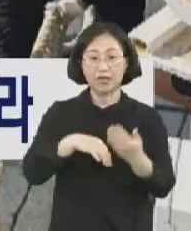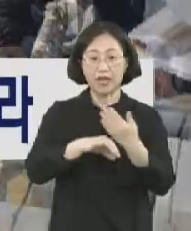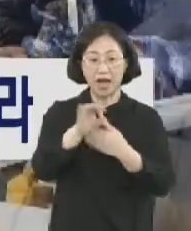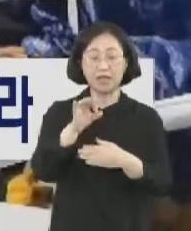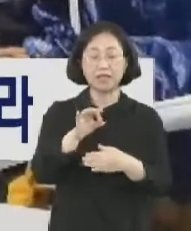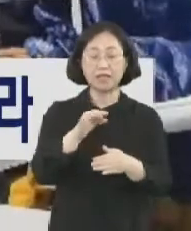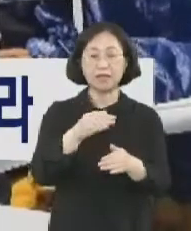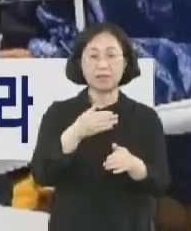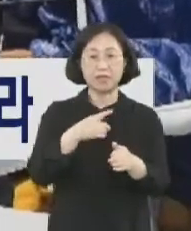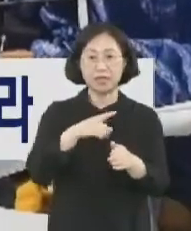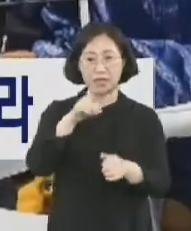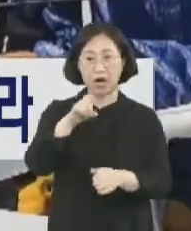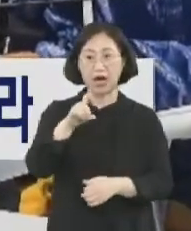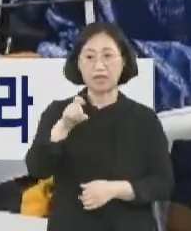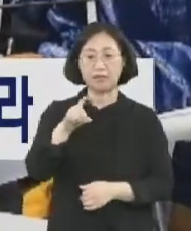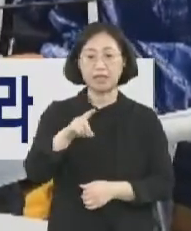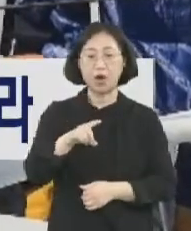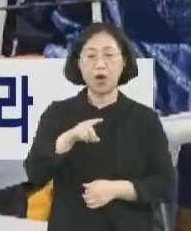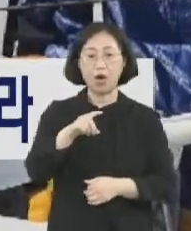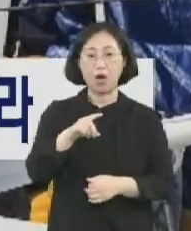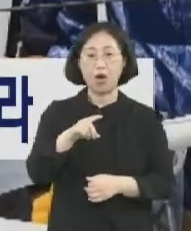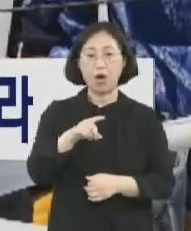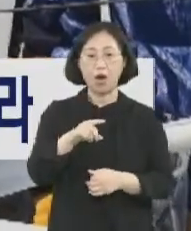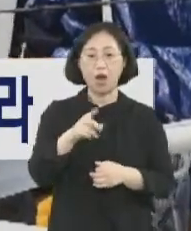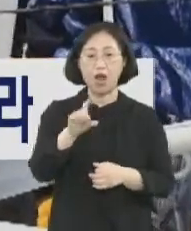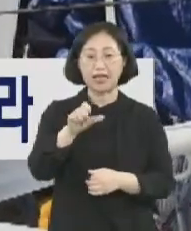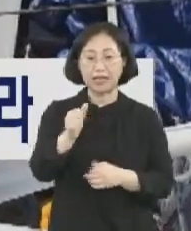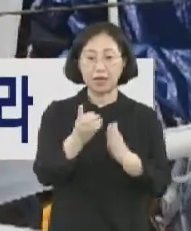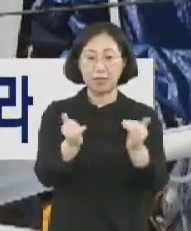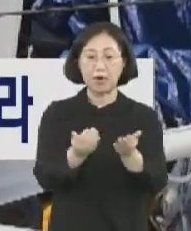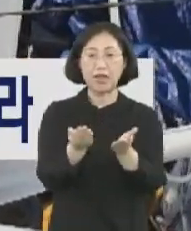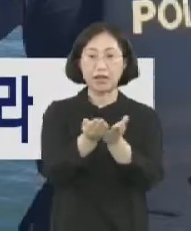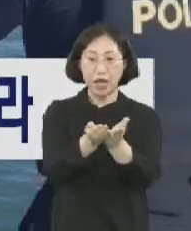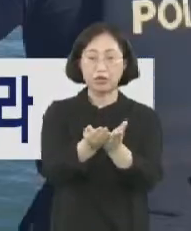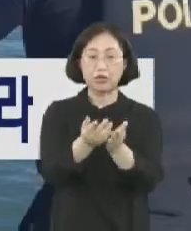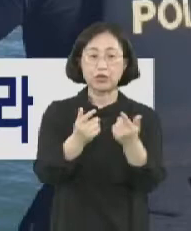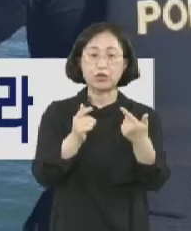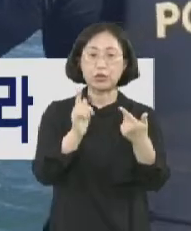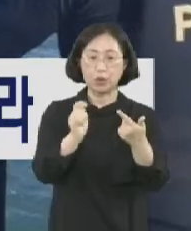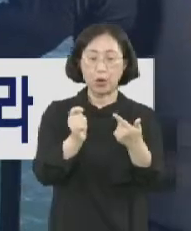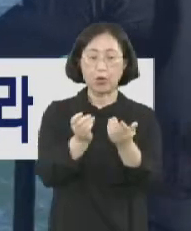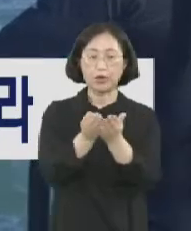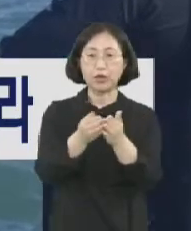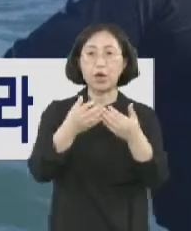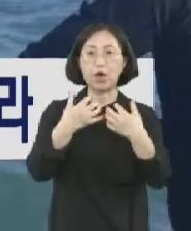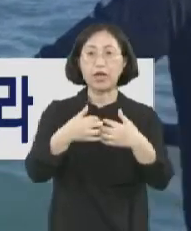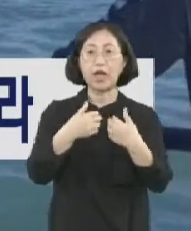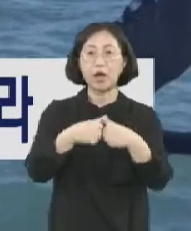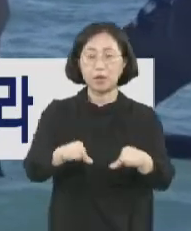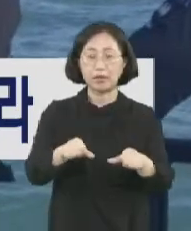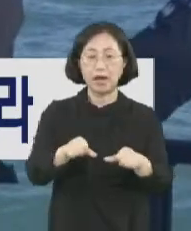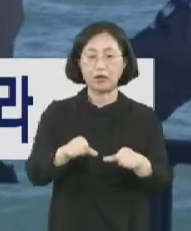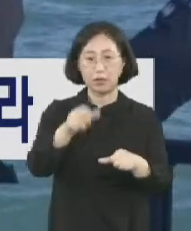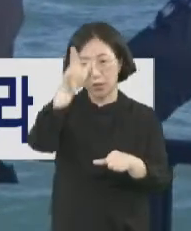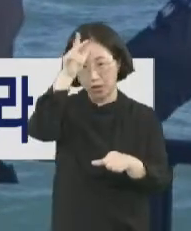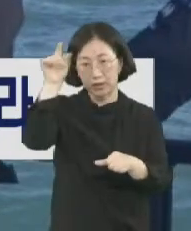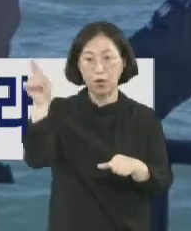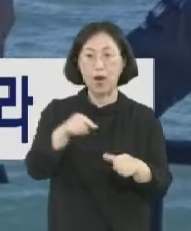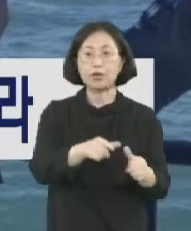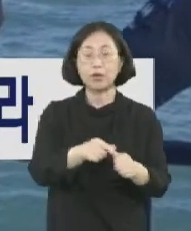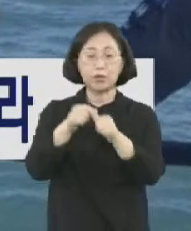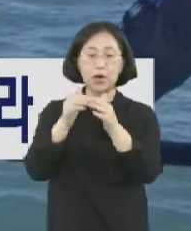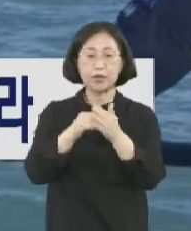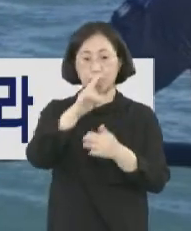11시쯤 보령 소아 사도 인근 해상에 선 15명을 태운 6 톤급 어선이 기관 고장을 일으켜 해경이 구조 했으며